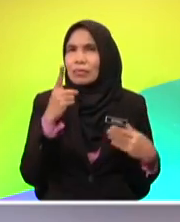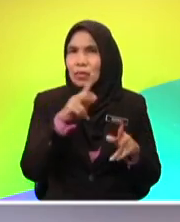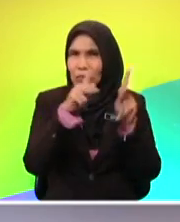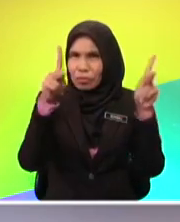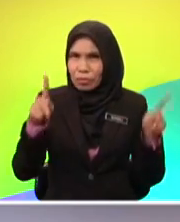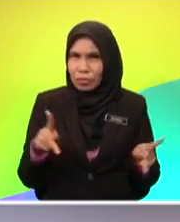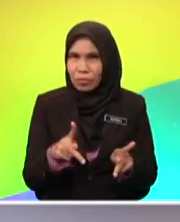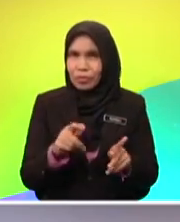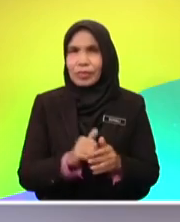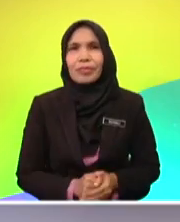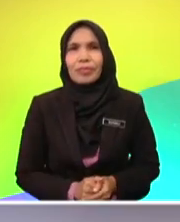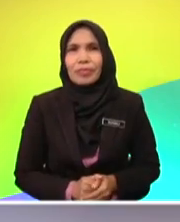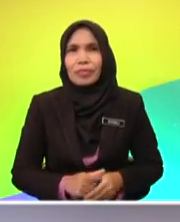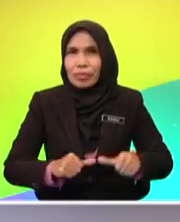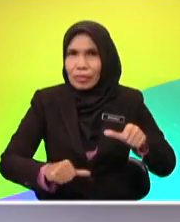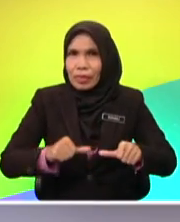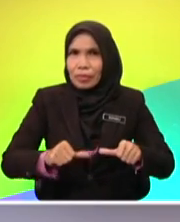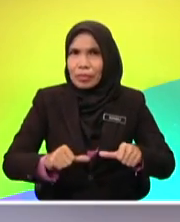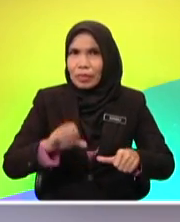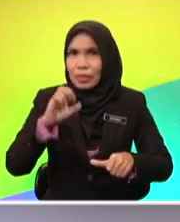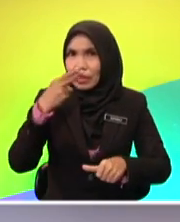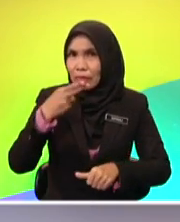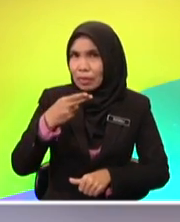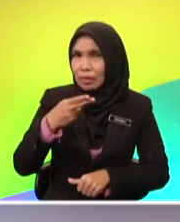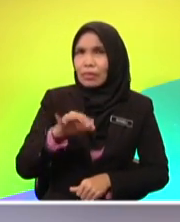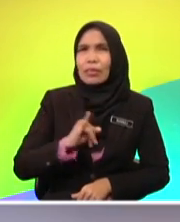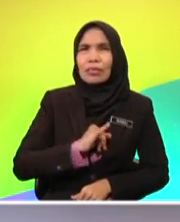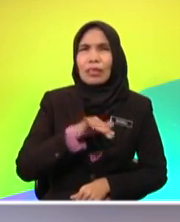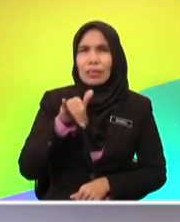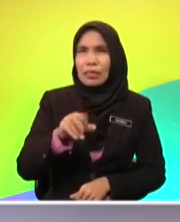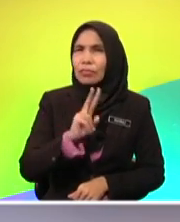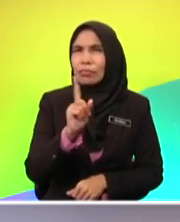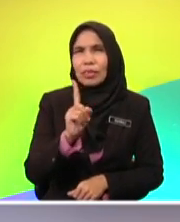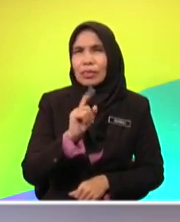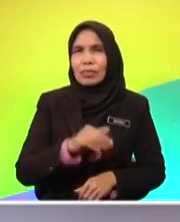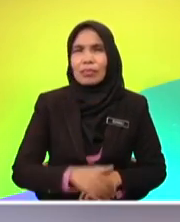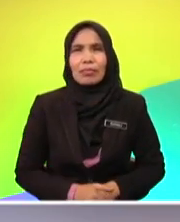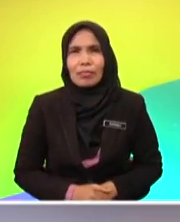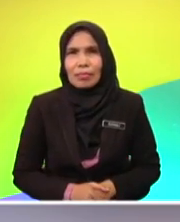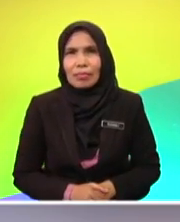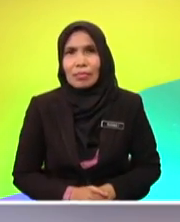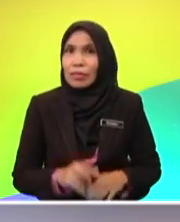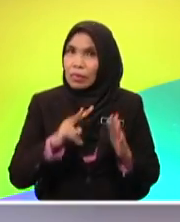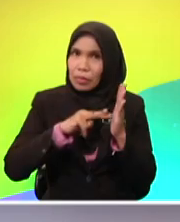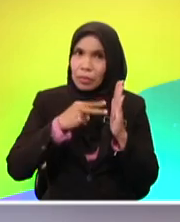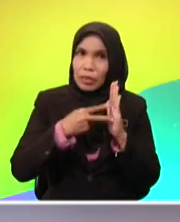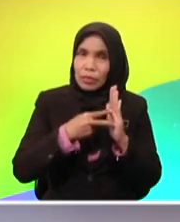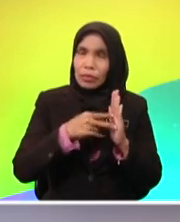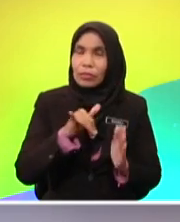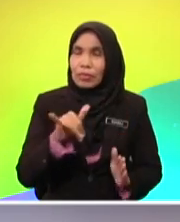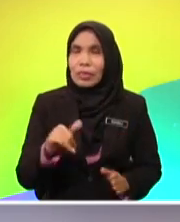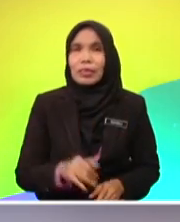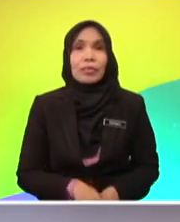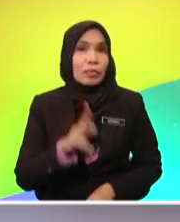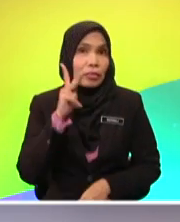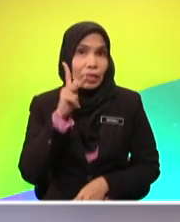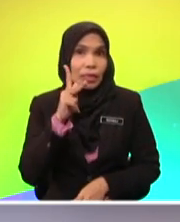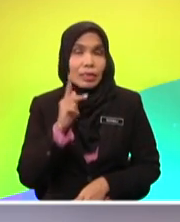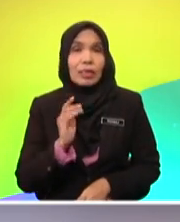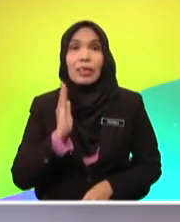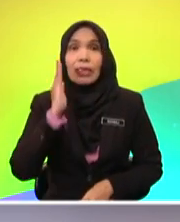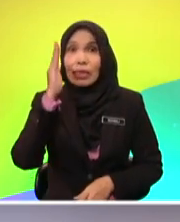aktiviti tu cikgu namakan saya yang mana. Maksudnya, kat sini cikgu perlukan Kak Rina mewakili anak-anak di rumah